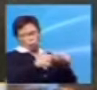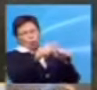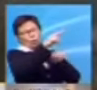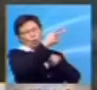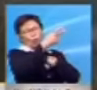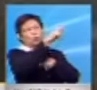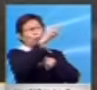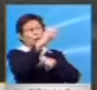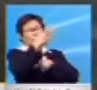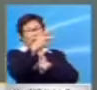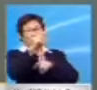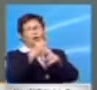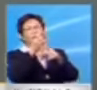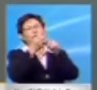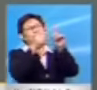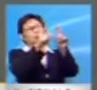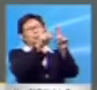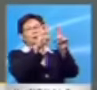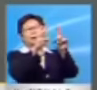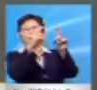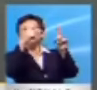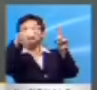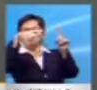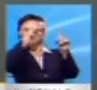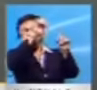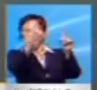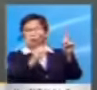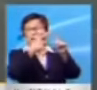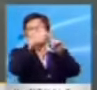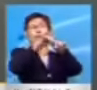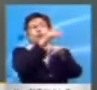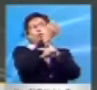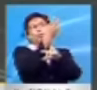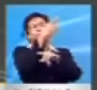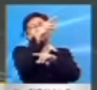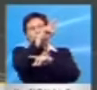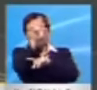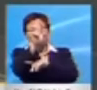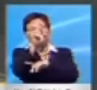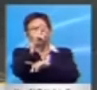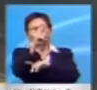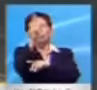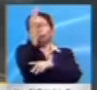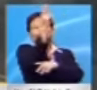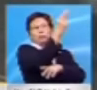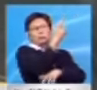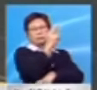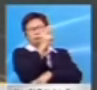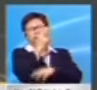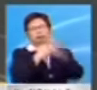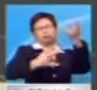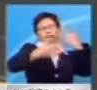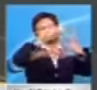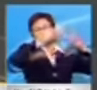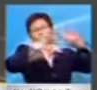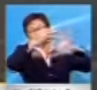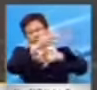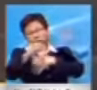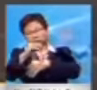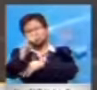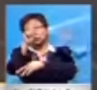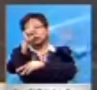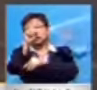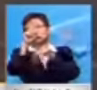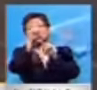hektar atau 1.6% daripada 12000 hektar hutan simpan bin suluk terbakar manakala